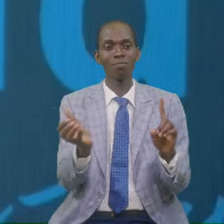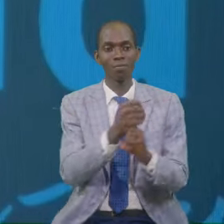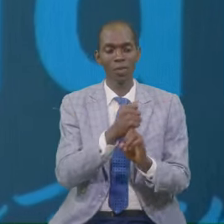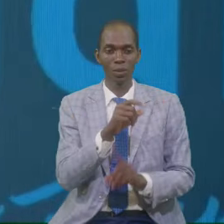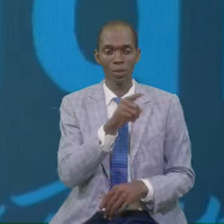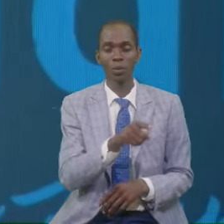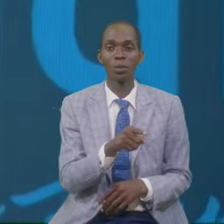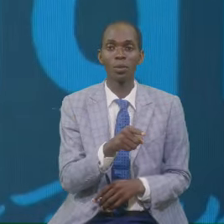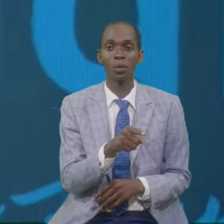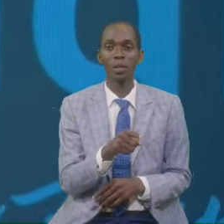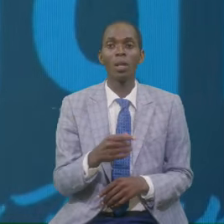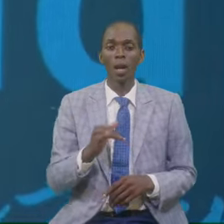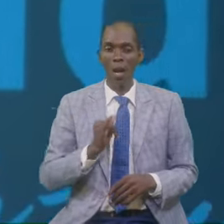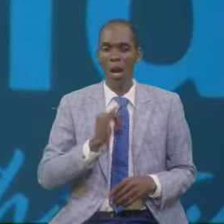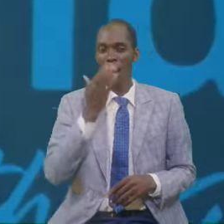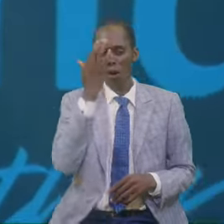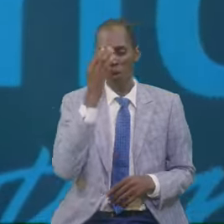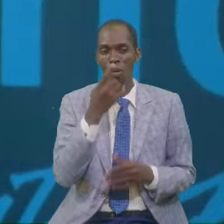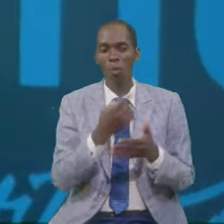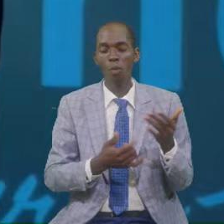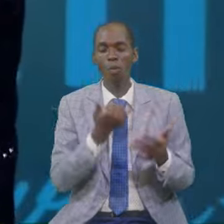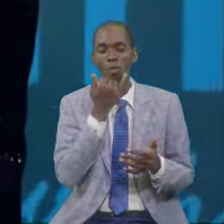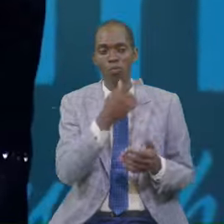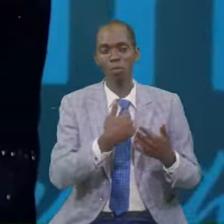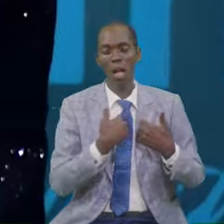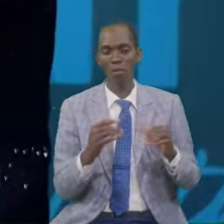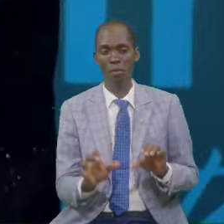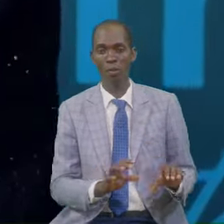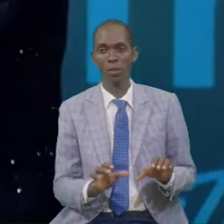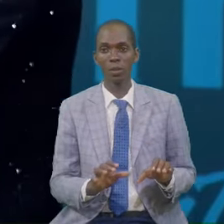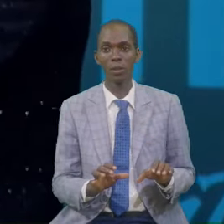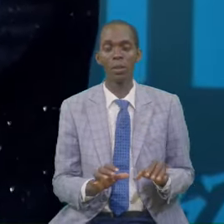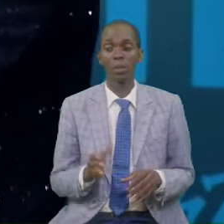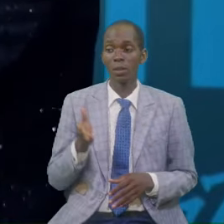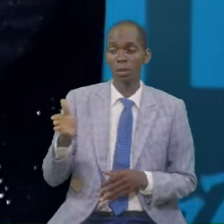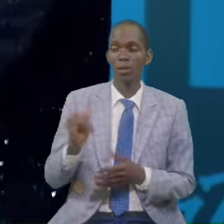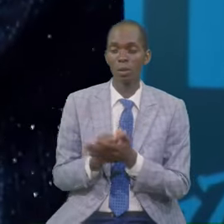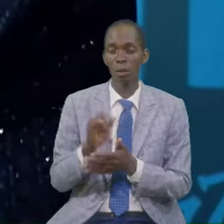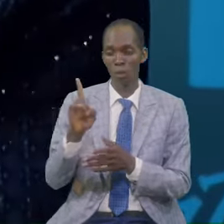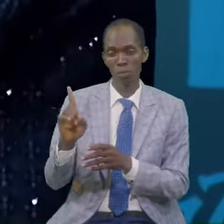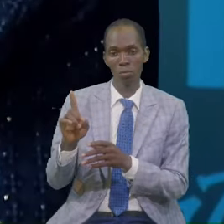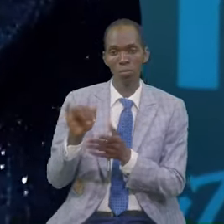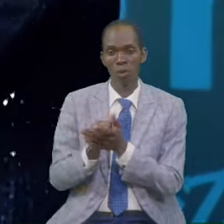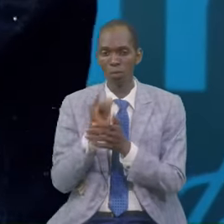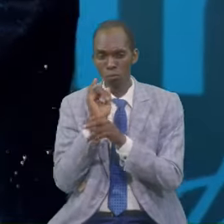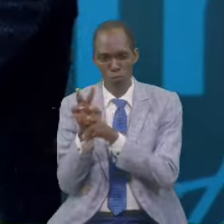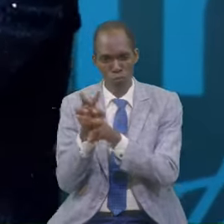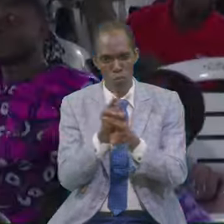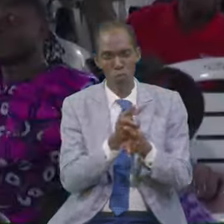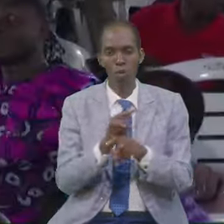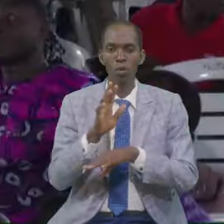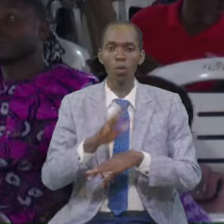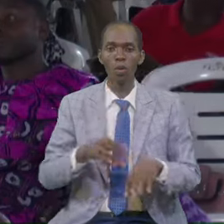I know what you have done. నువ్వేం చేస్తున్నావో నాకు తెలుసు. There is the accuser. నేరము మోపేవాడు ఒకడు ఉన్నాడు.